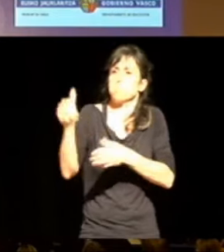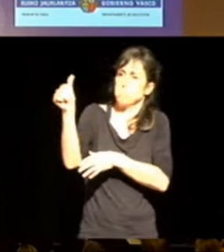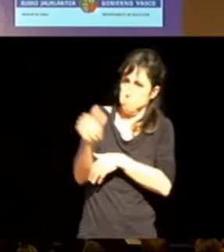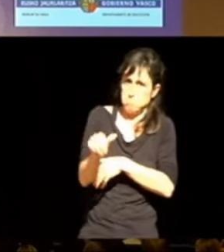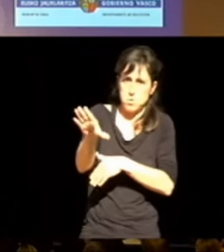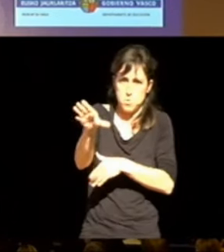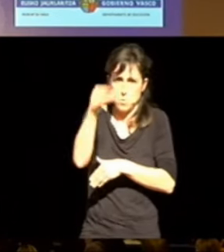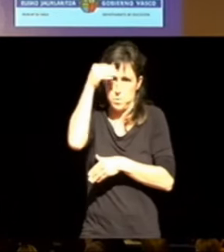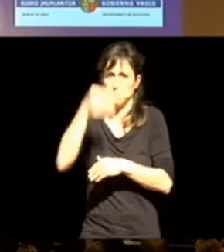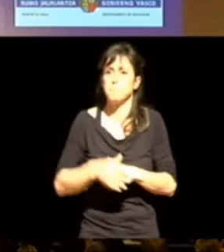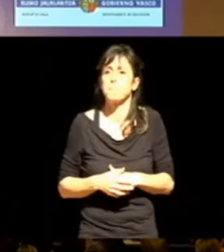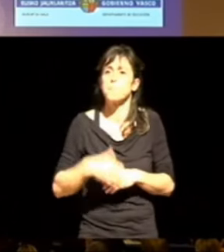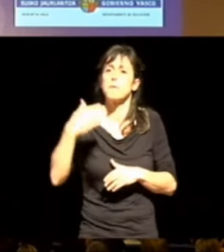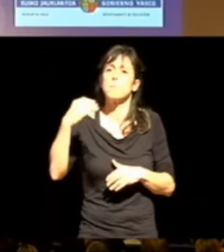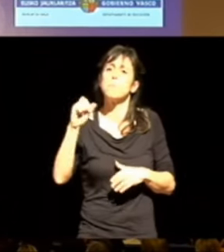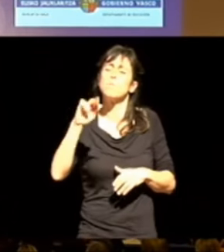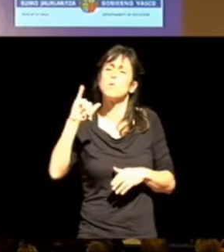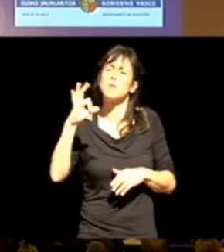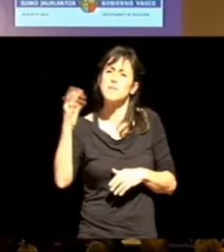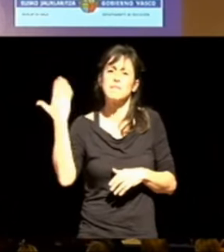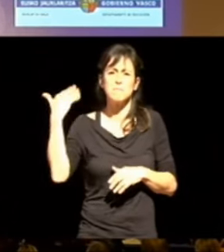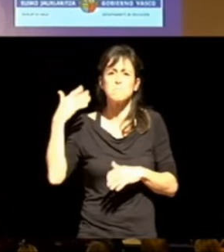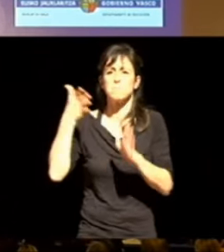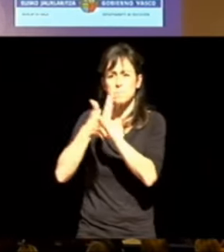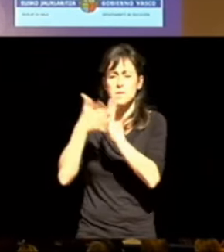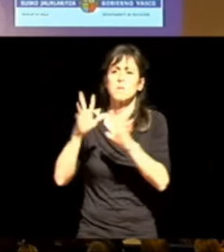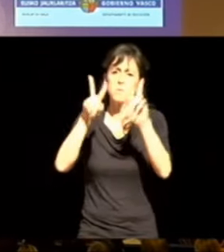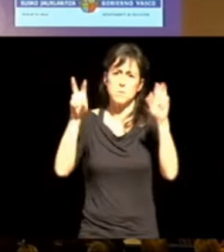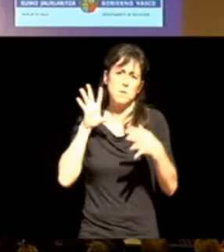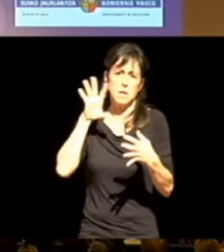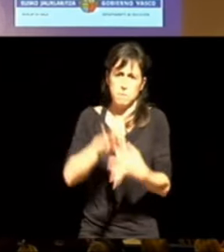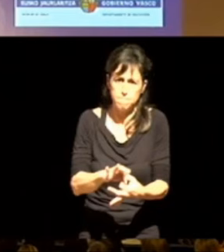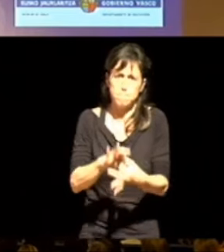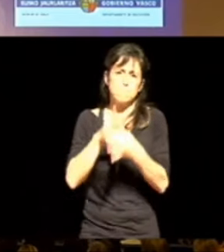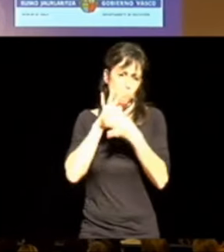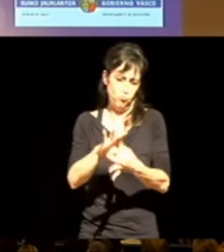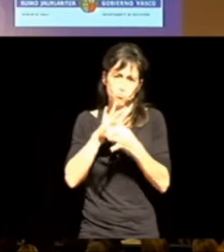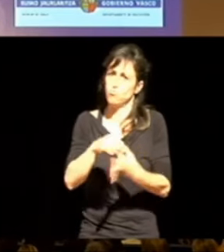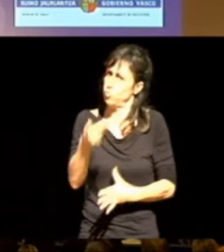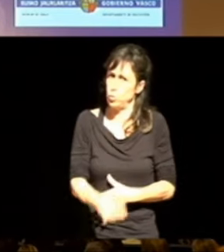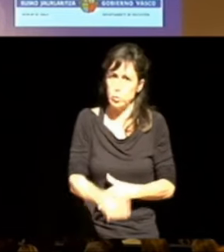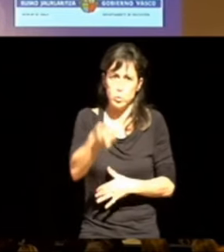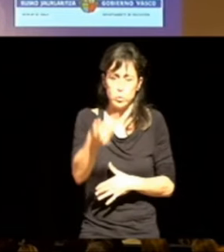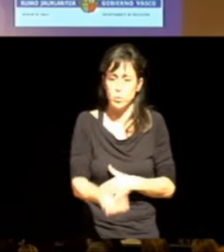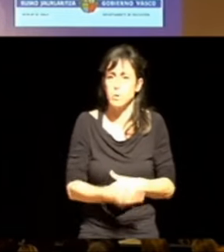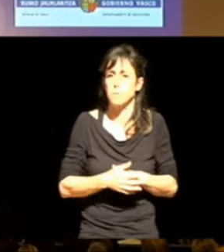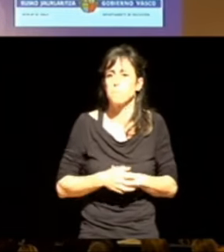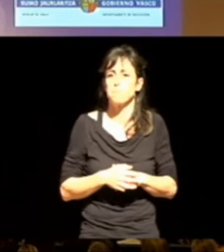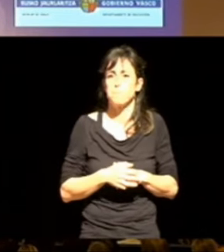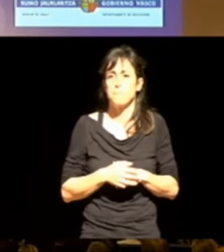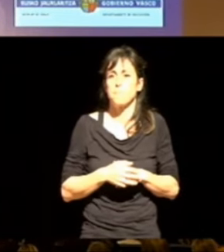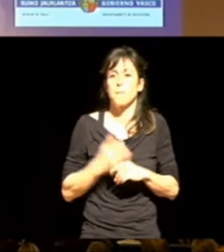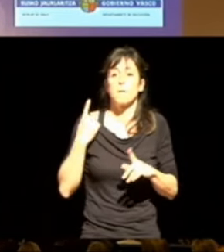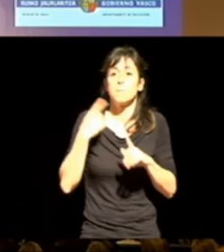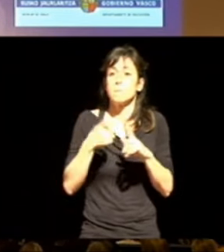egonda, Boris Irunik aipatu du, atxikimendua eta loturaren garrantzia, ez? Garapen